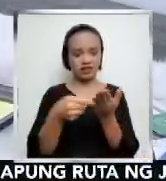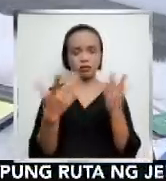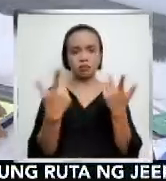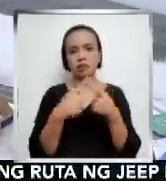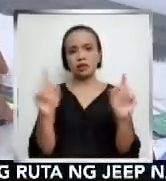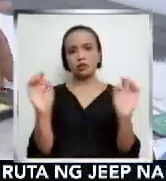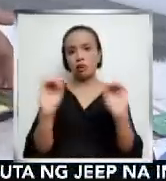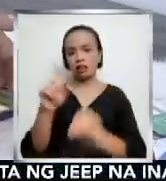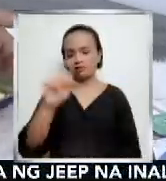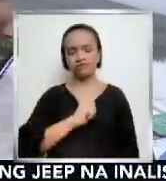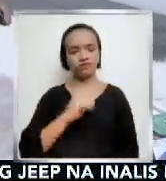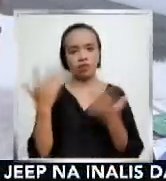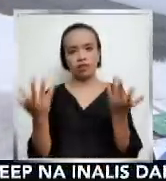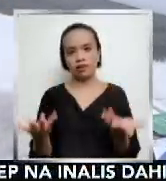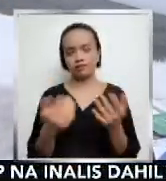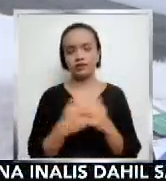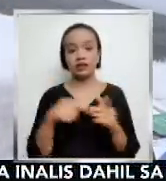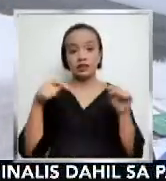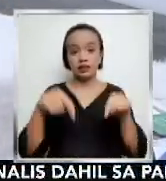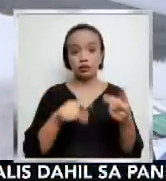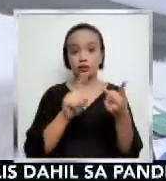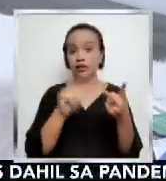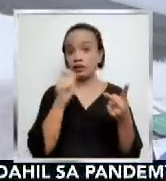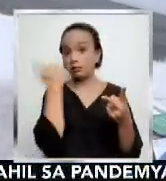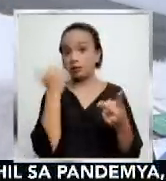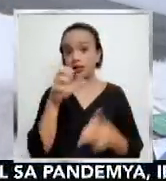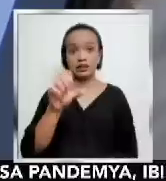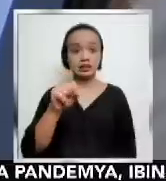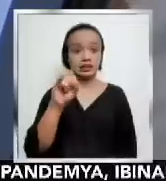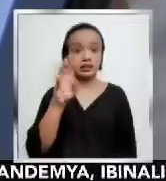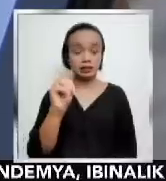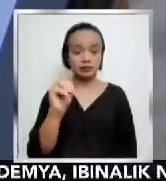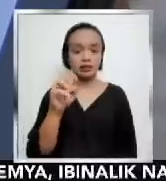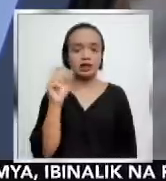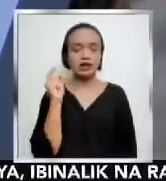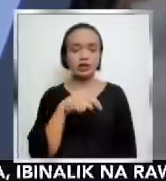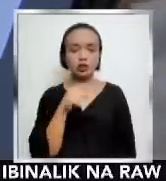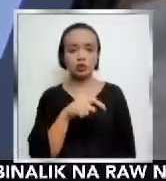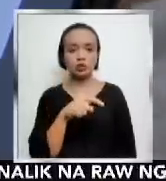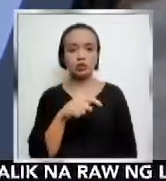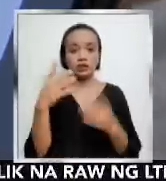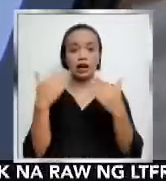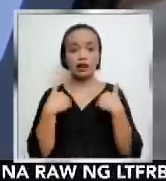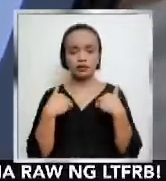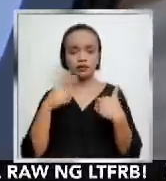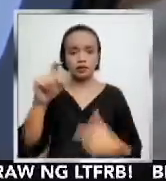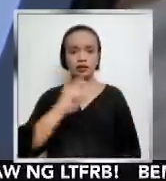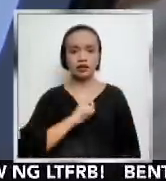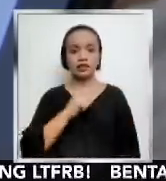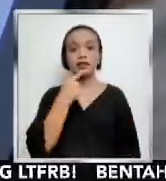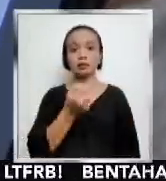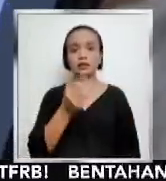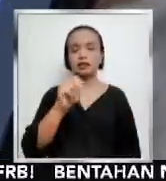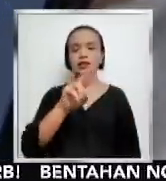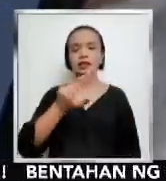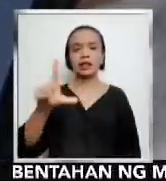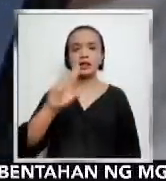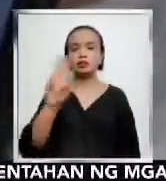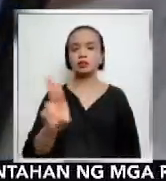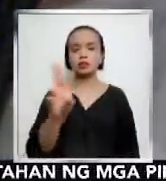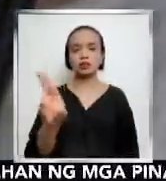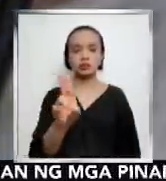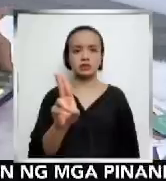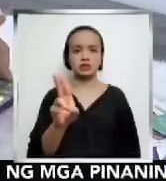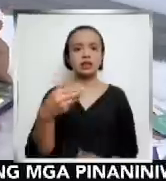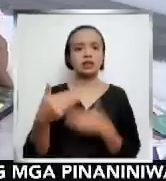pa. Dito naman sa isang SIM, ito yung natanggap natin na null nga daw yung ginagawa nating